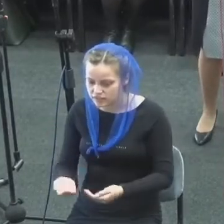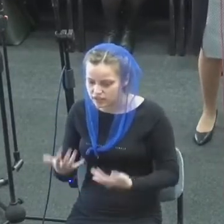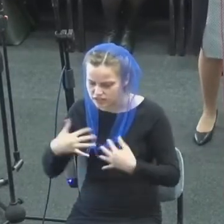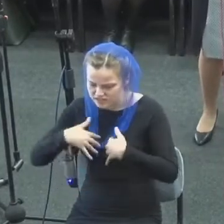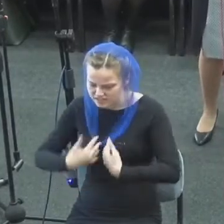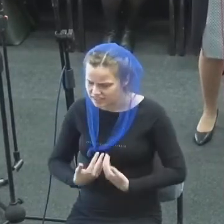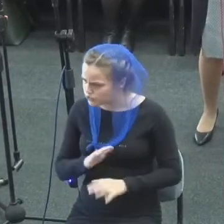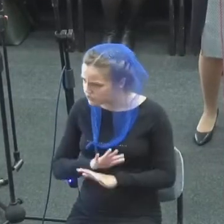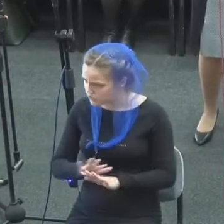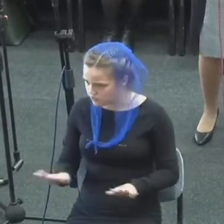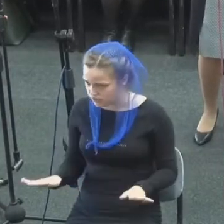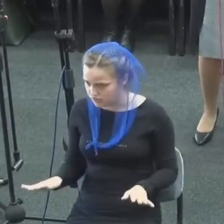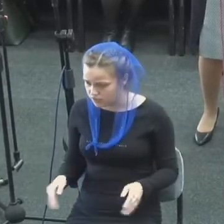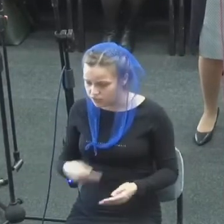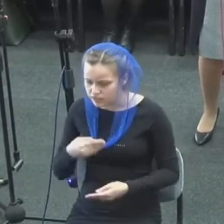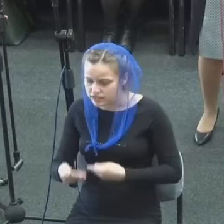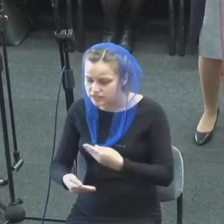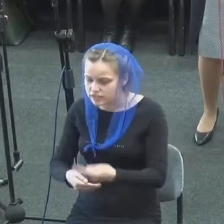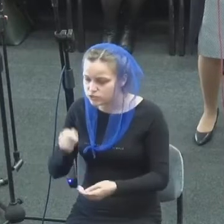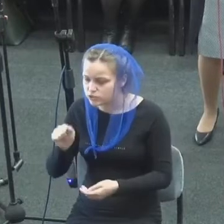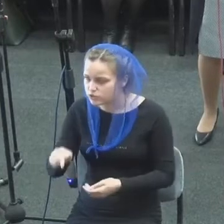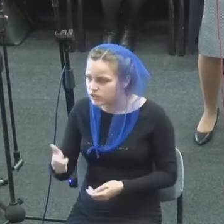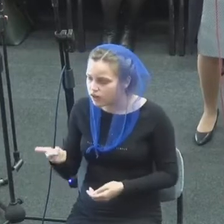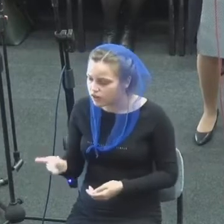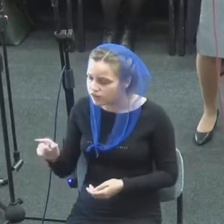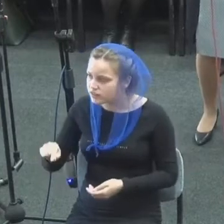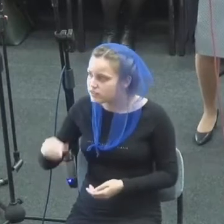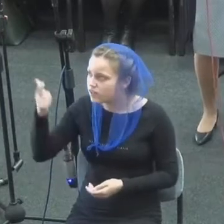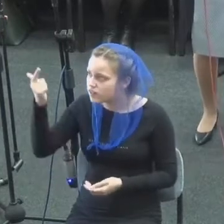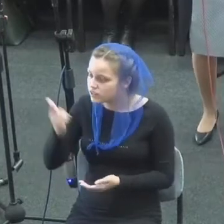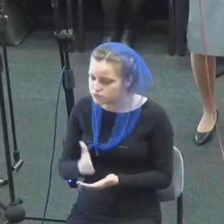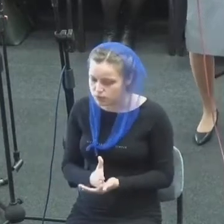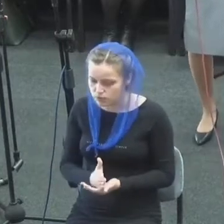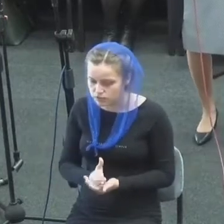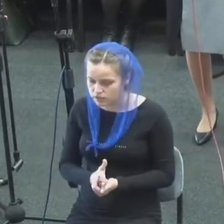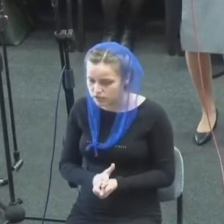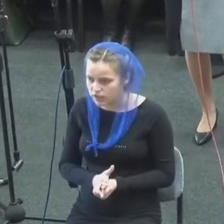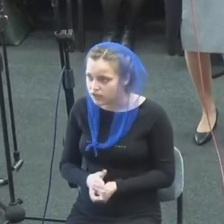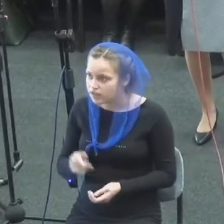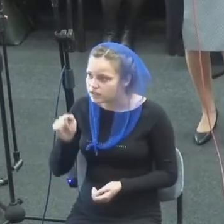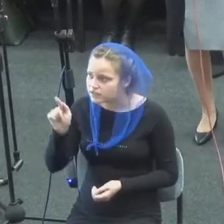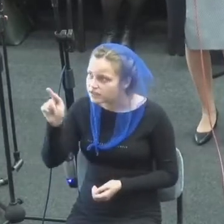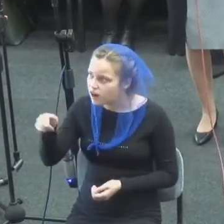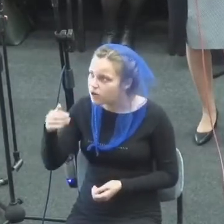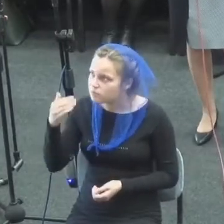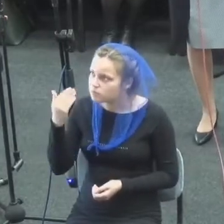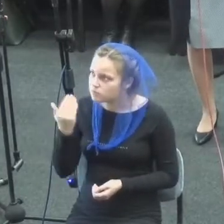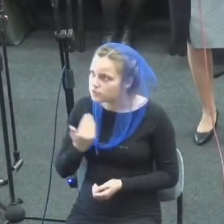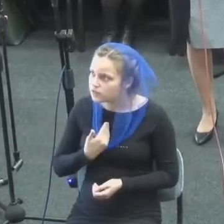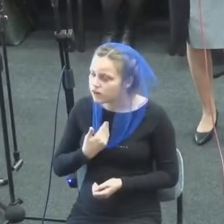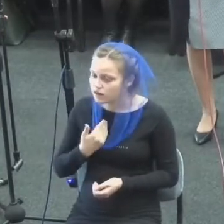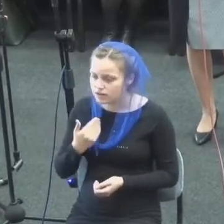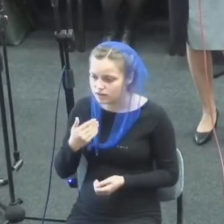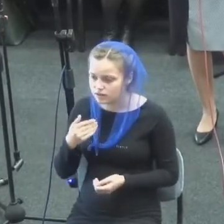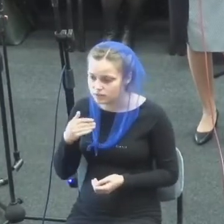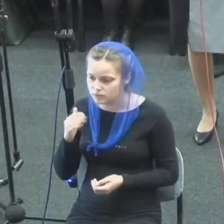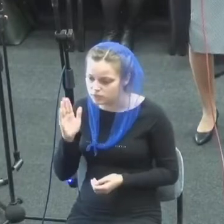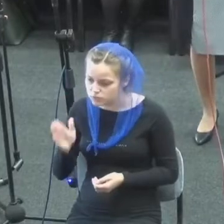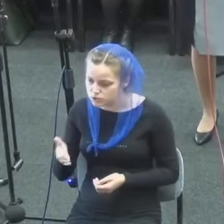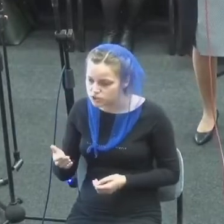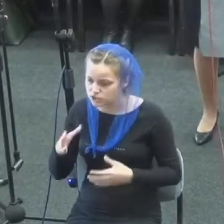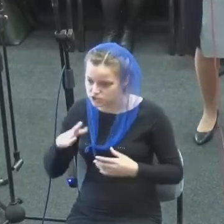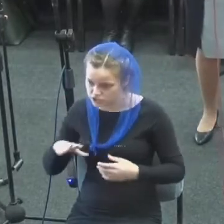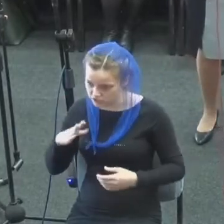уставать, идти туда, где Господь, Он там меня будет ждать.